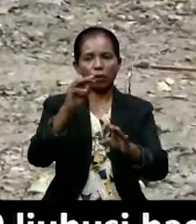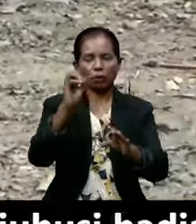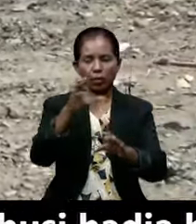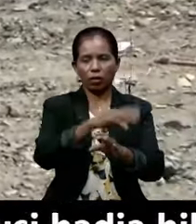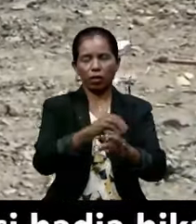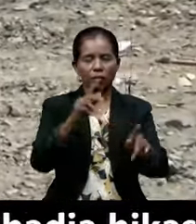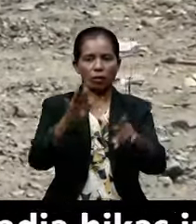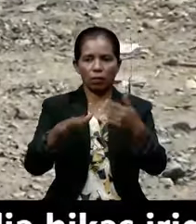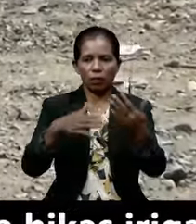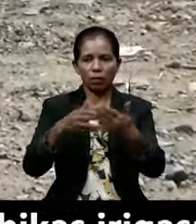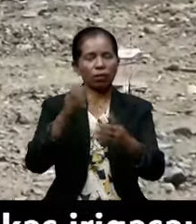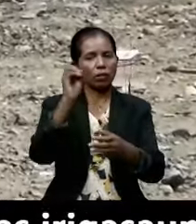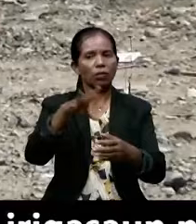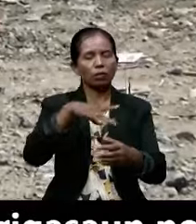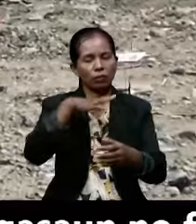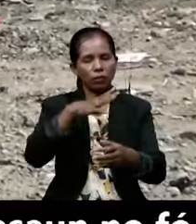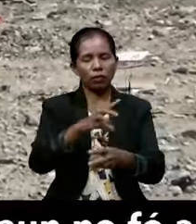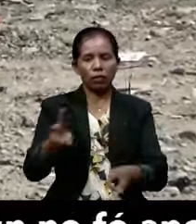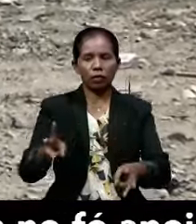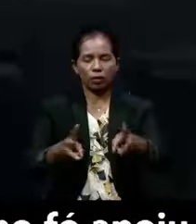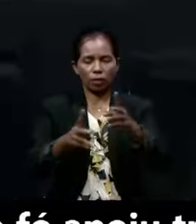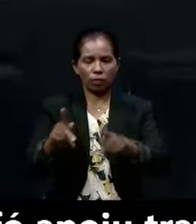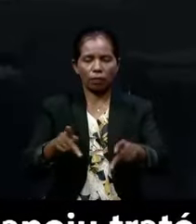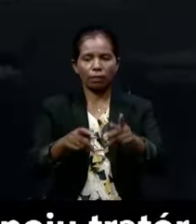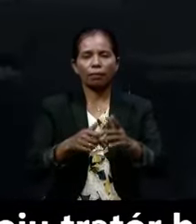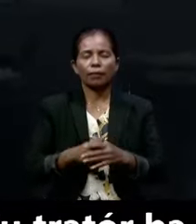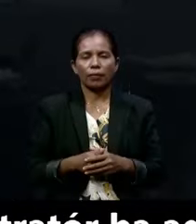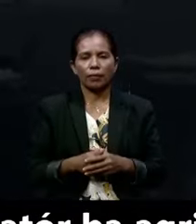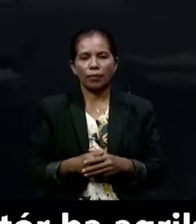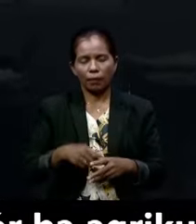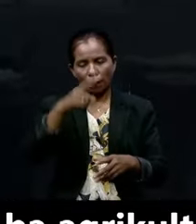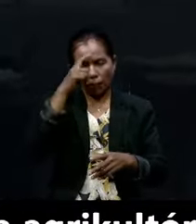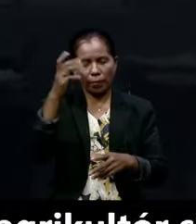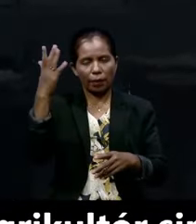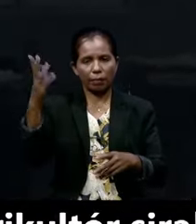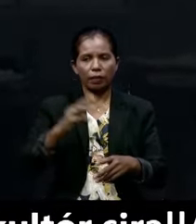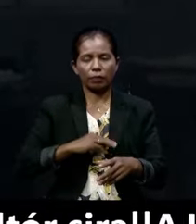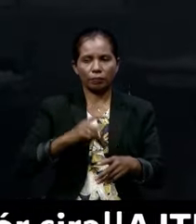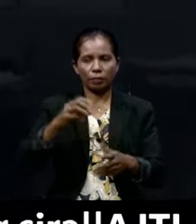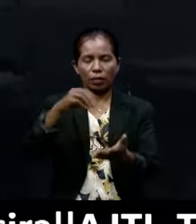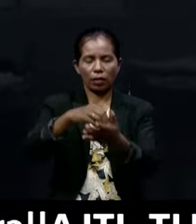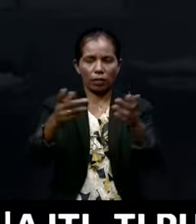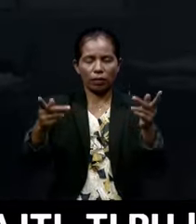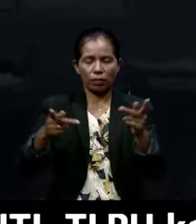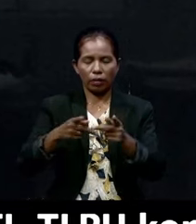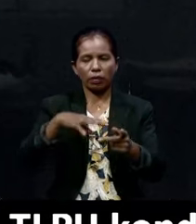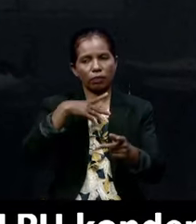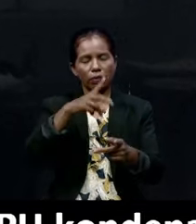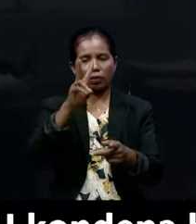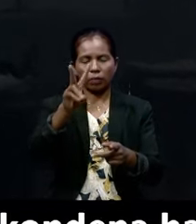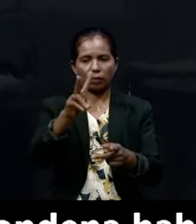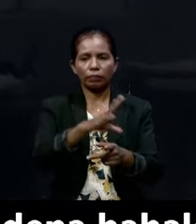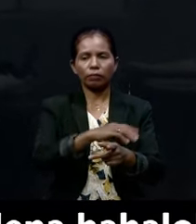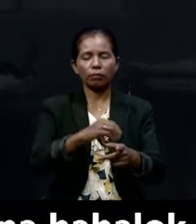ne komunidade soe foer ia estrada publiku dei tama iha ituane ulu ita tau tia patin lisu rua. Depois